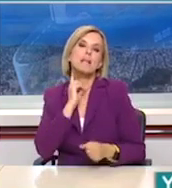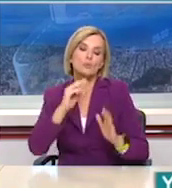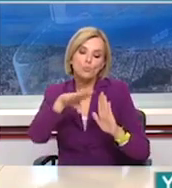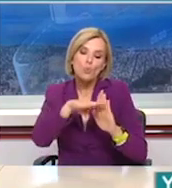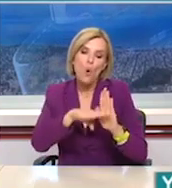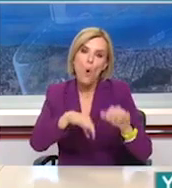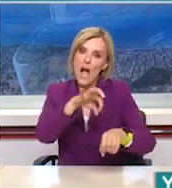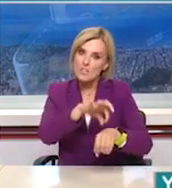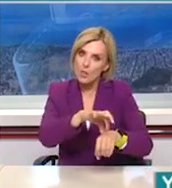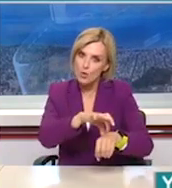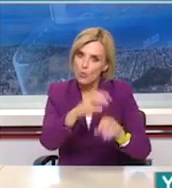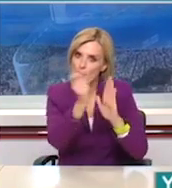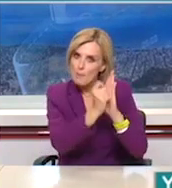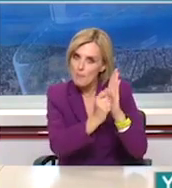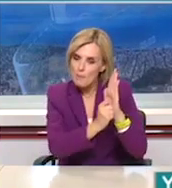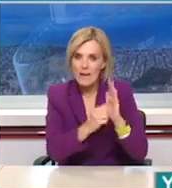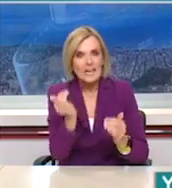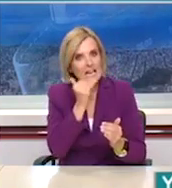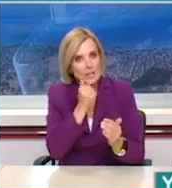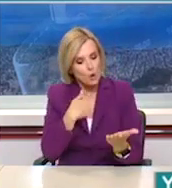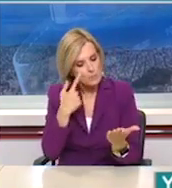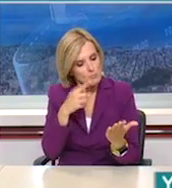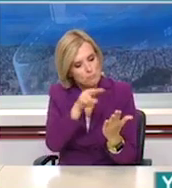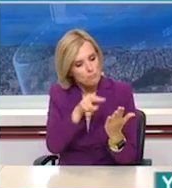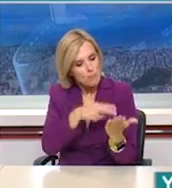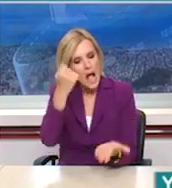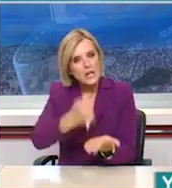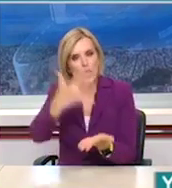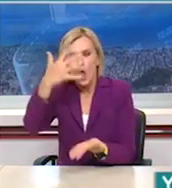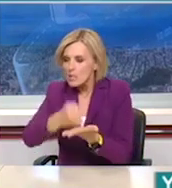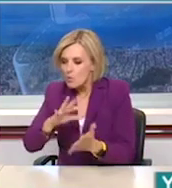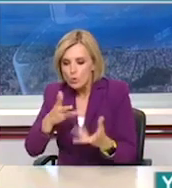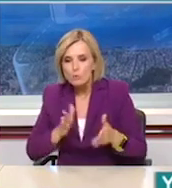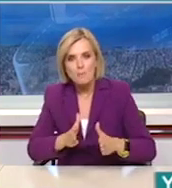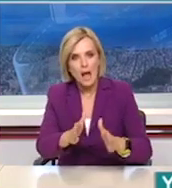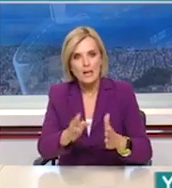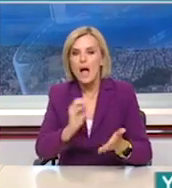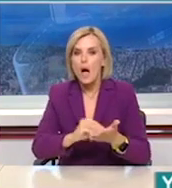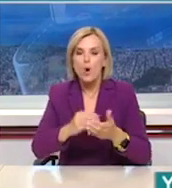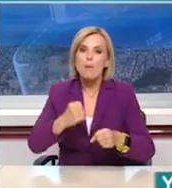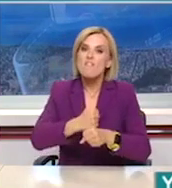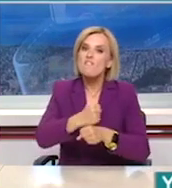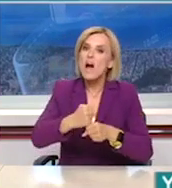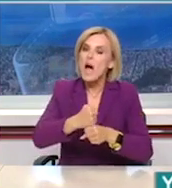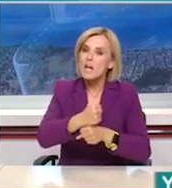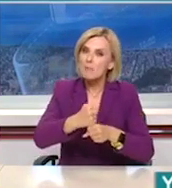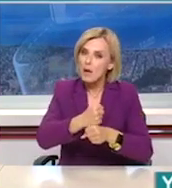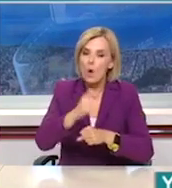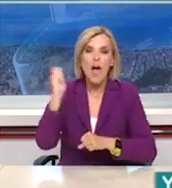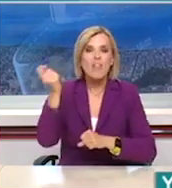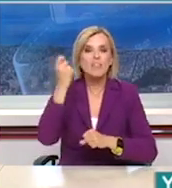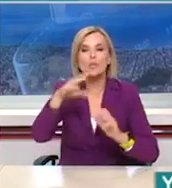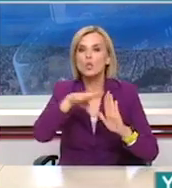έχει ολοκληρωθεί και γρήγορα θα αξιολογηθεί. Έχουμε το σύστημα φάρμακο επαγρύπνησης του Εθνικού Οργανισμού Φαρμάκων, στο οποίο